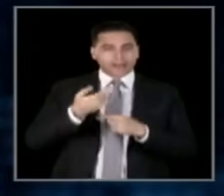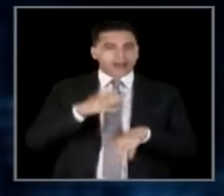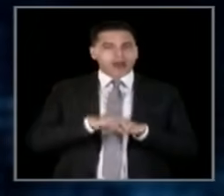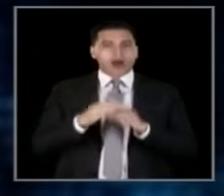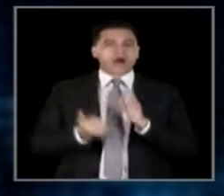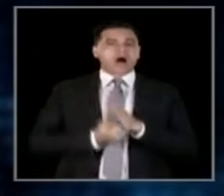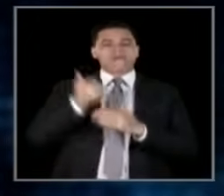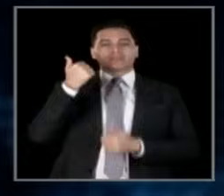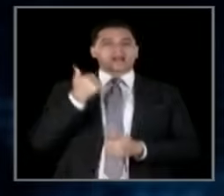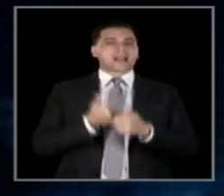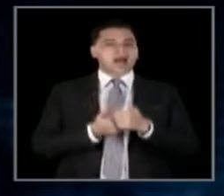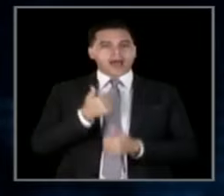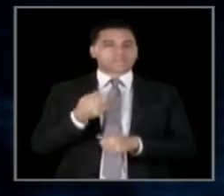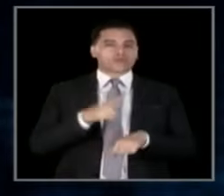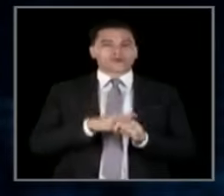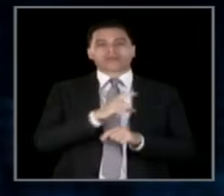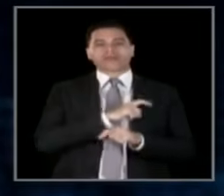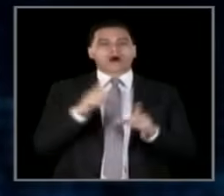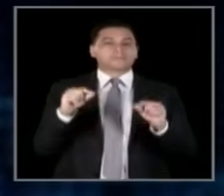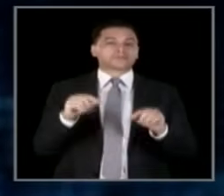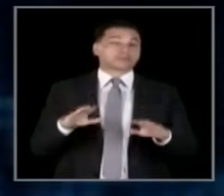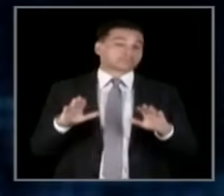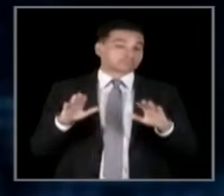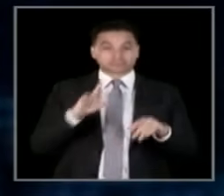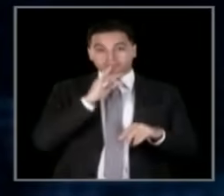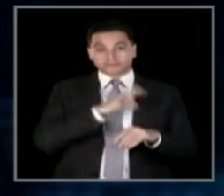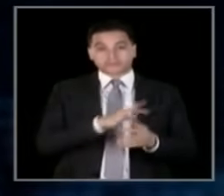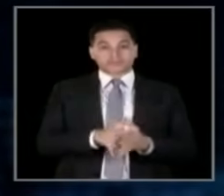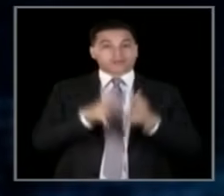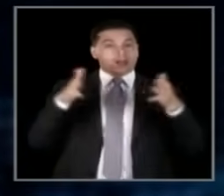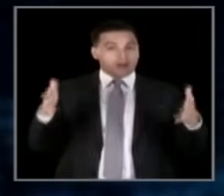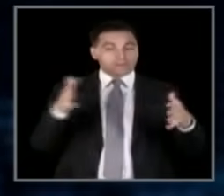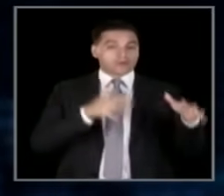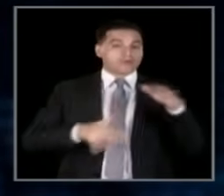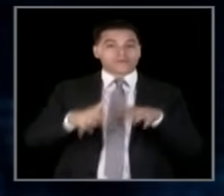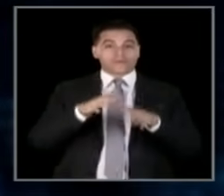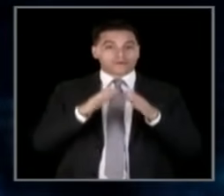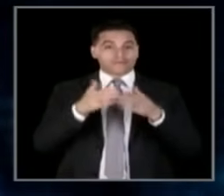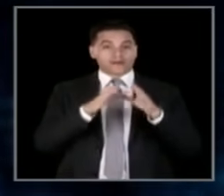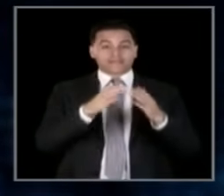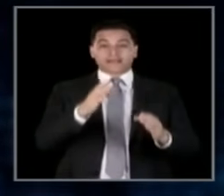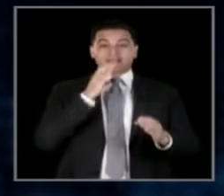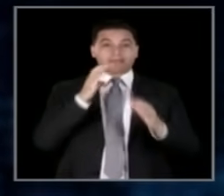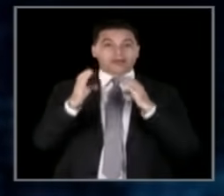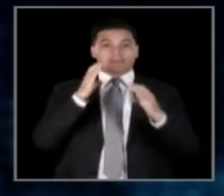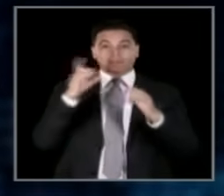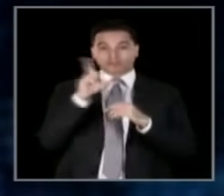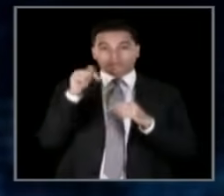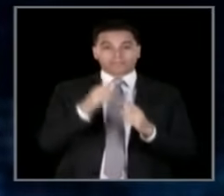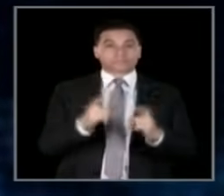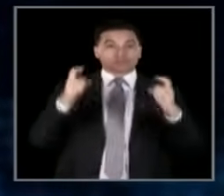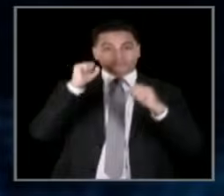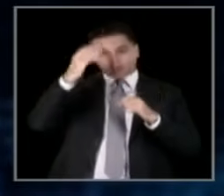على لقب أفضل لاعب؟ ومين هو الطالب المثالي؟ أما المكسب الأكبر إن كل إجابة صحيحة في